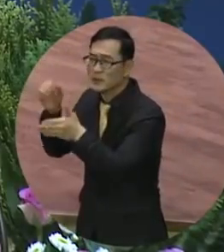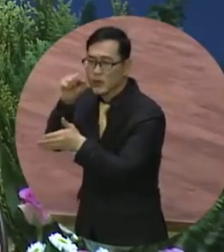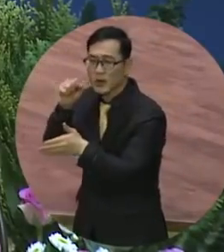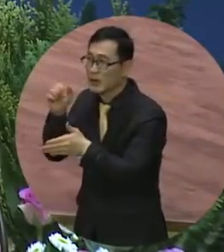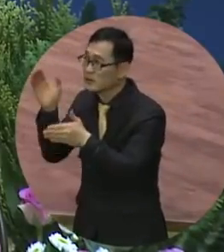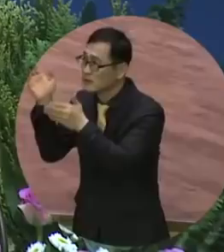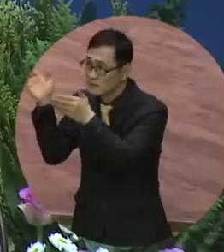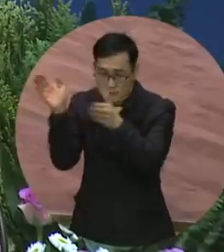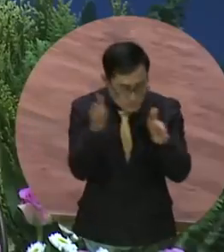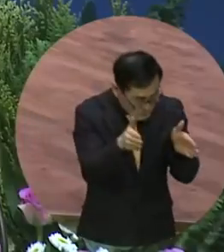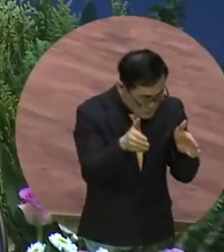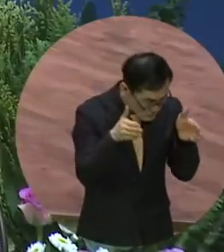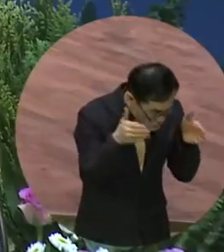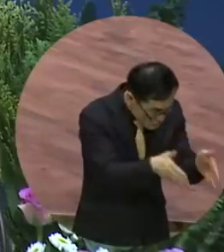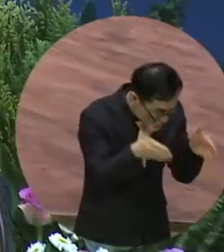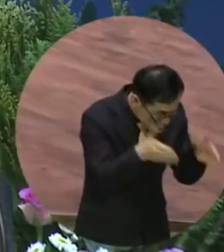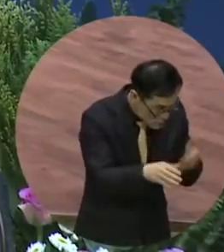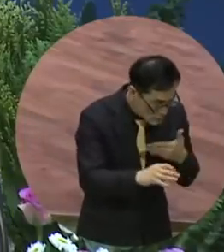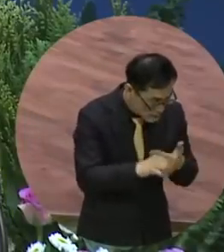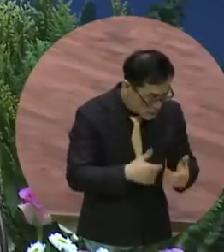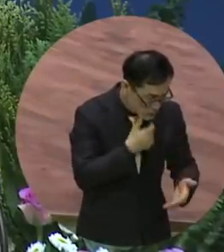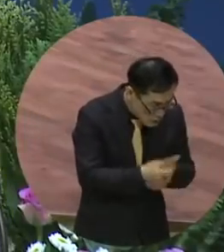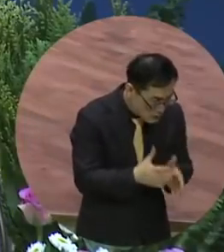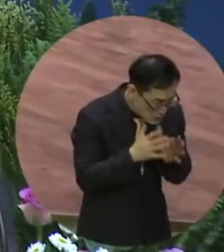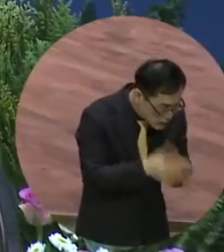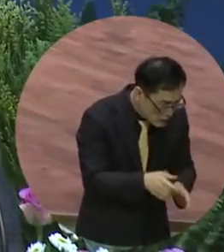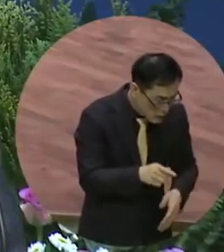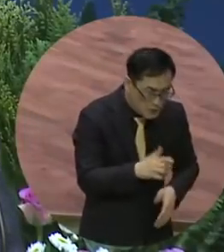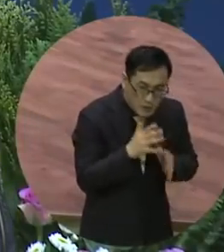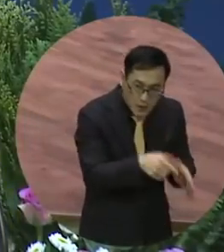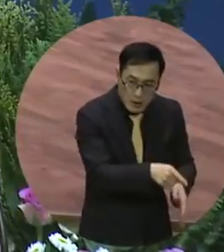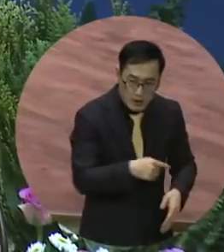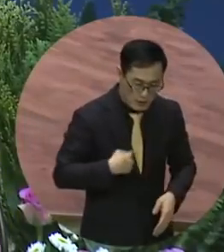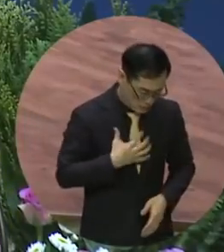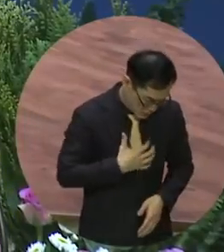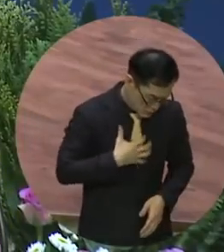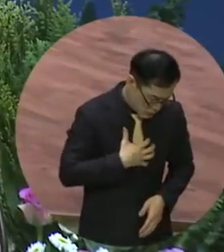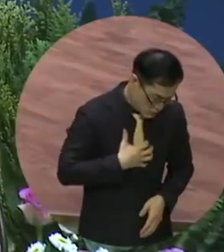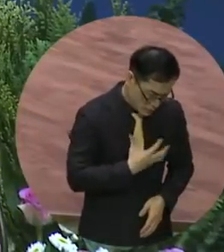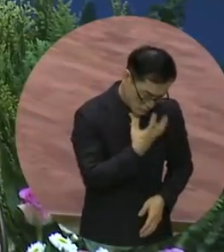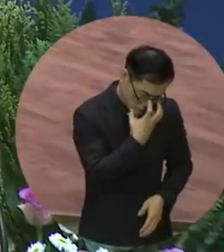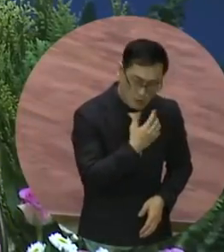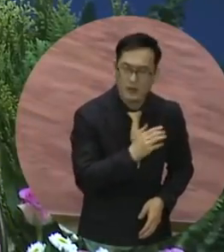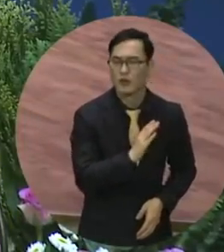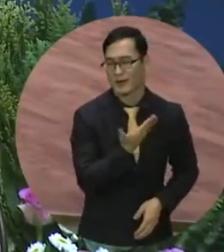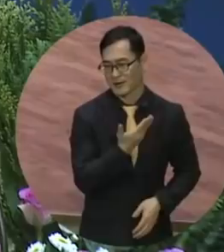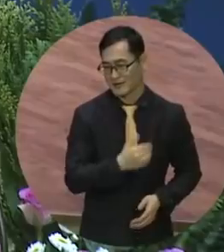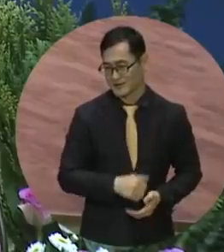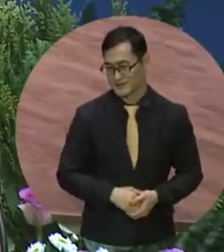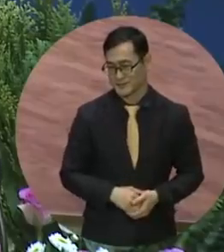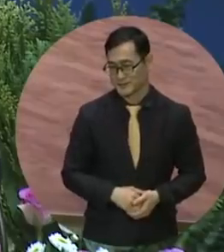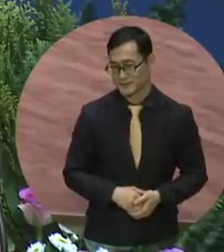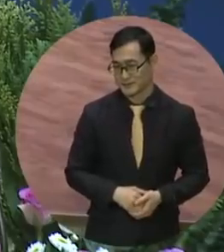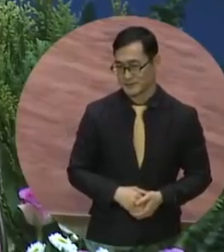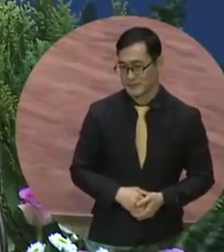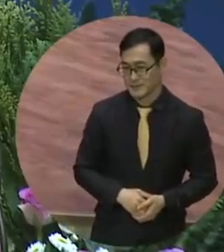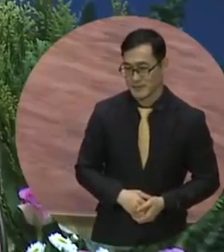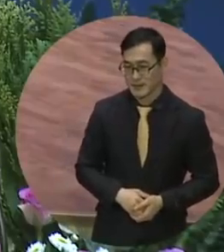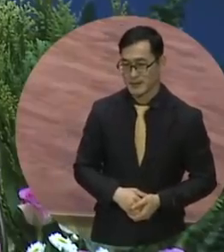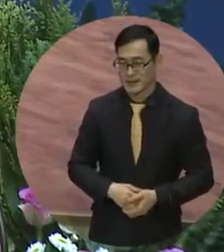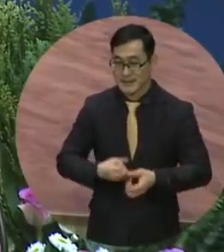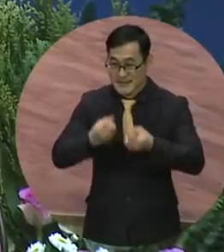속습니다. 그래서 우리가 셰틀린 인생을 살기 위해 중요한 것이 뭐냐, 언제나